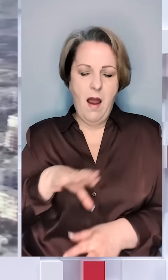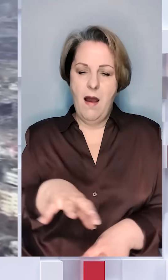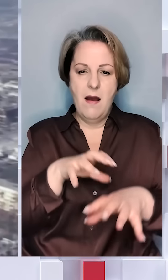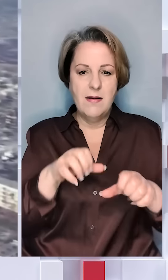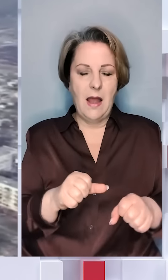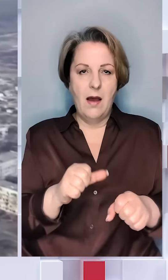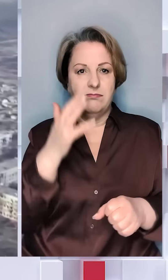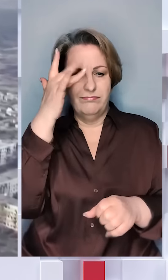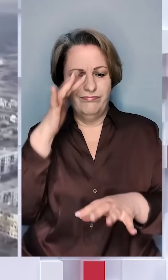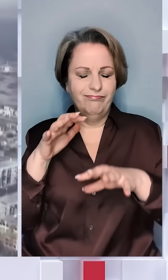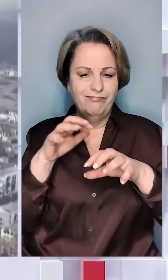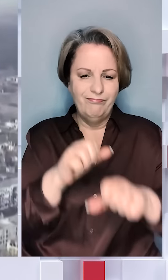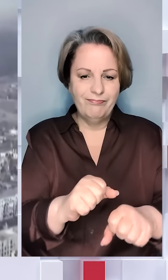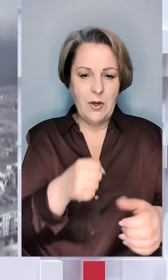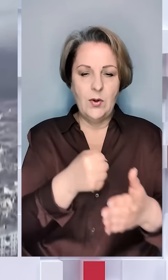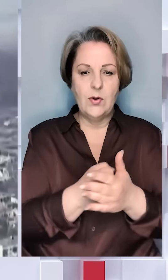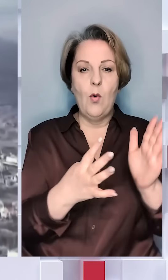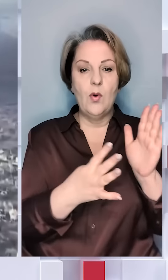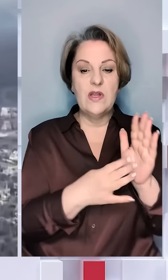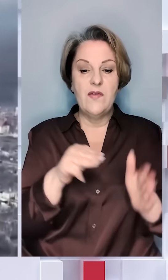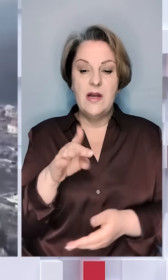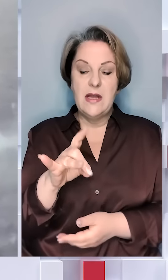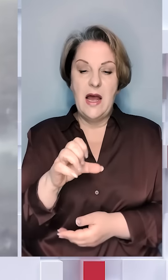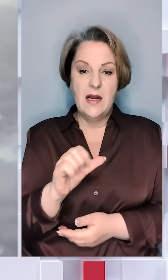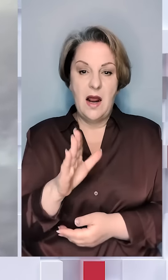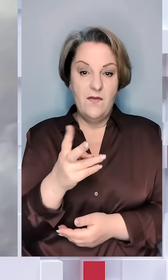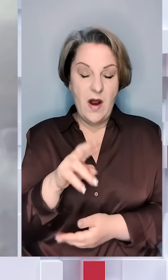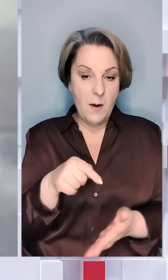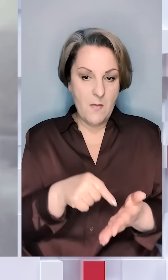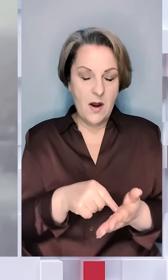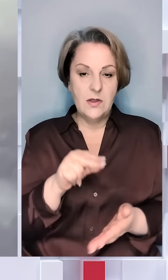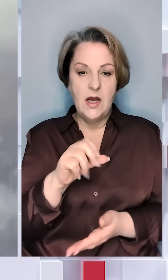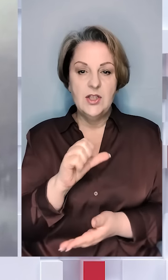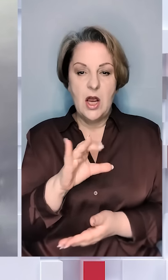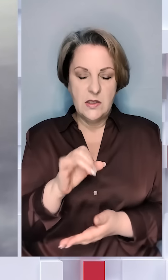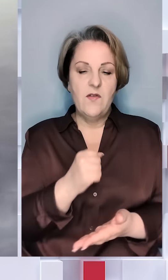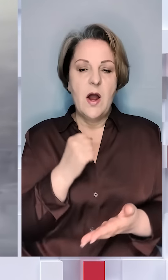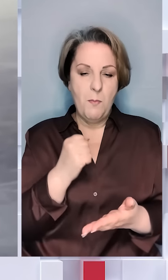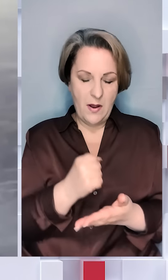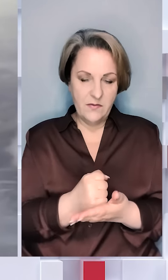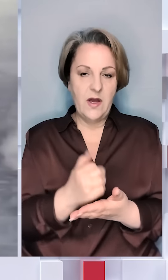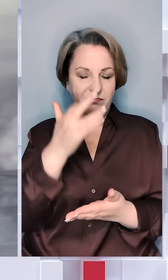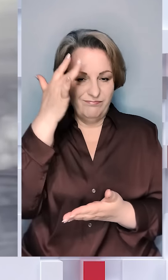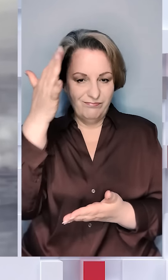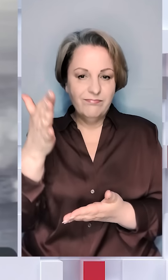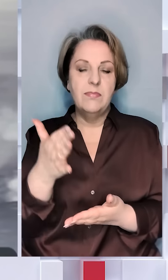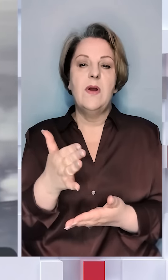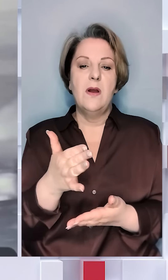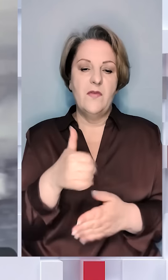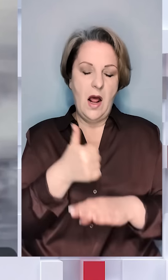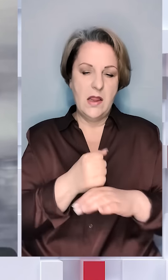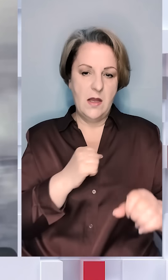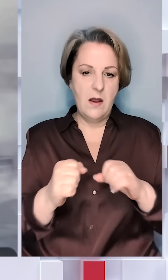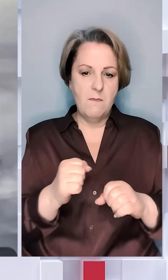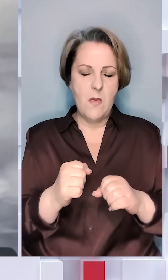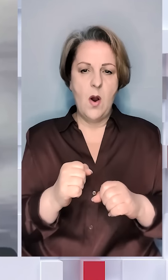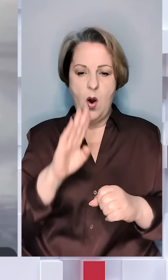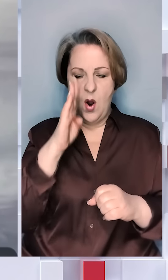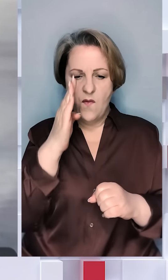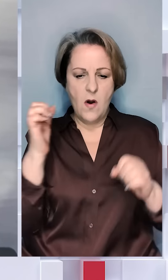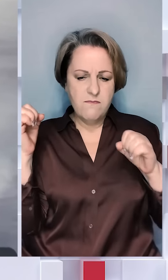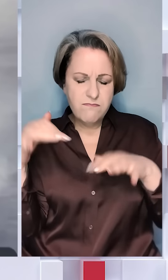9 травня, і що цей план таки існує, підтвердив командувач ЗСУ генерал Сирський напередодні. Окупанти зосереджують зусилля